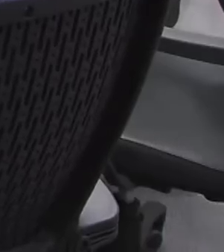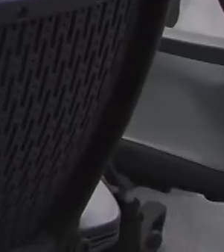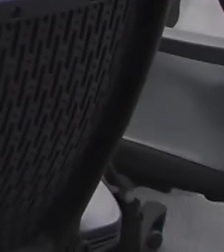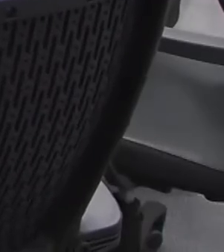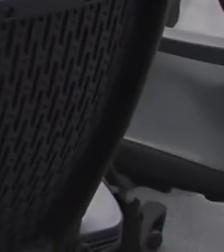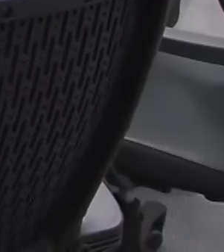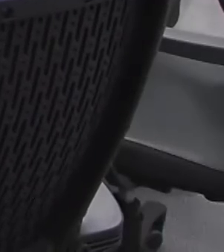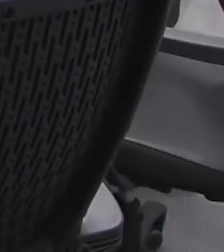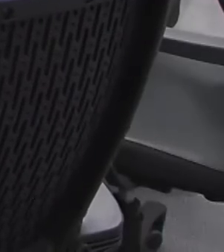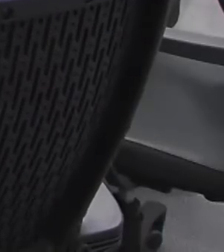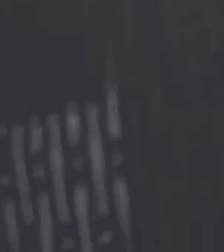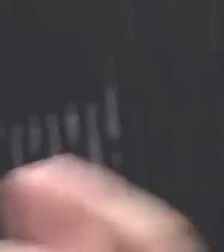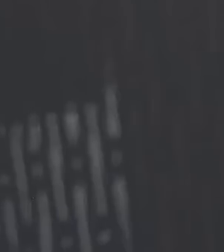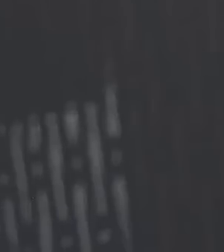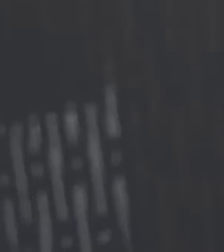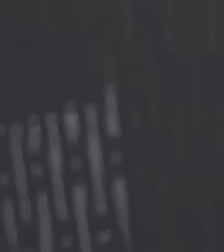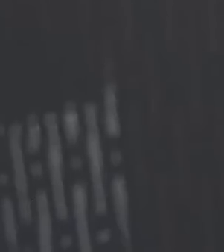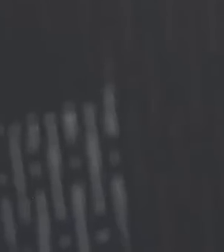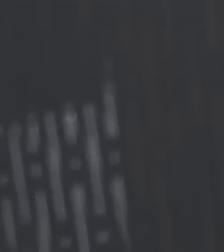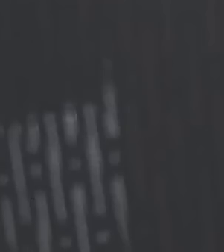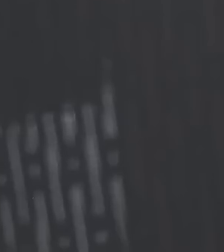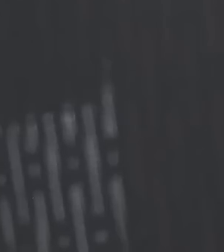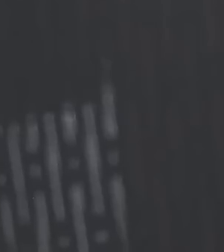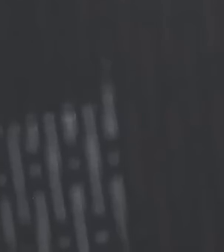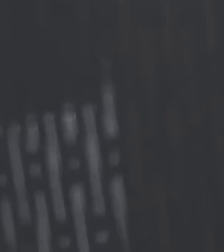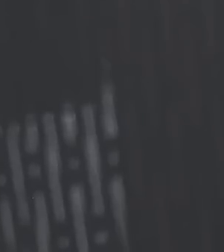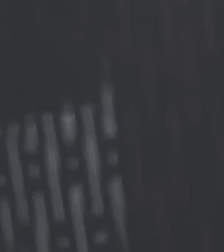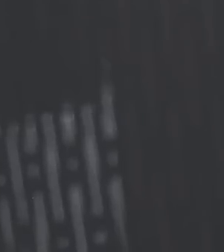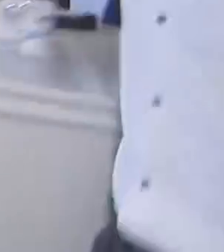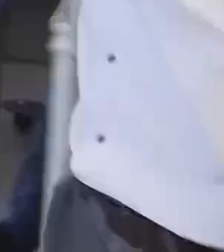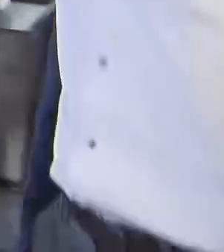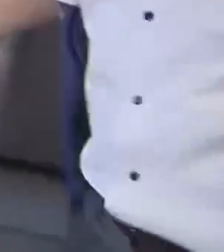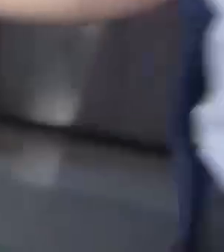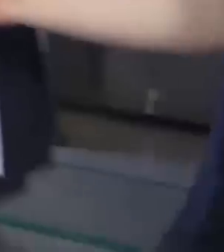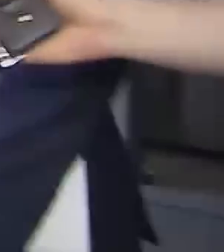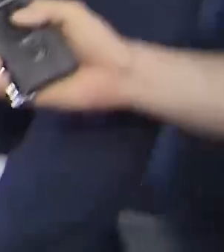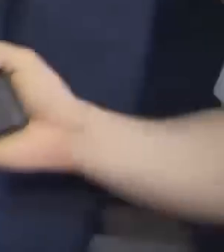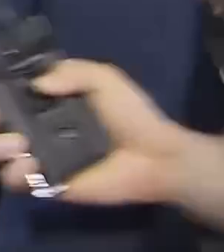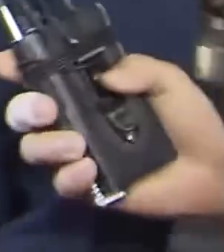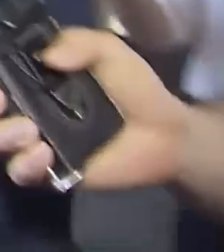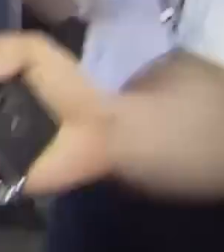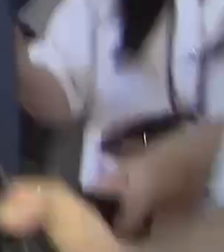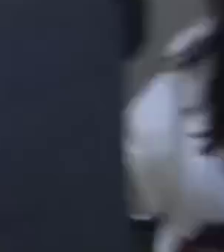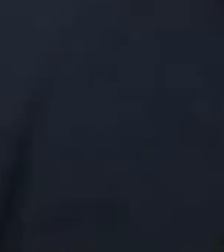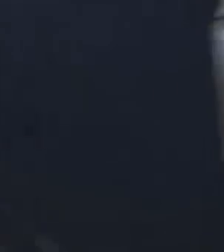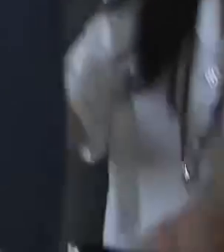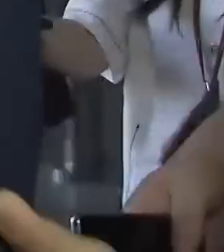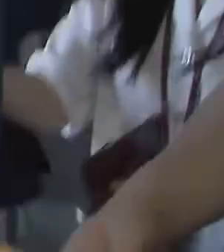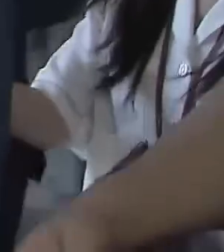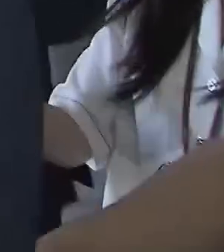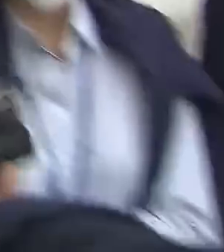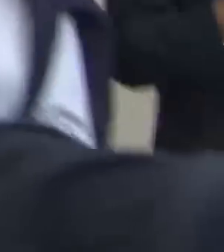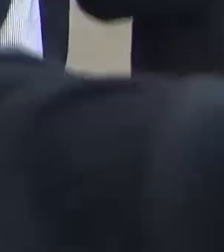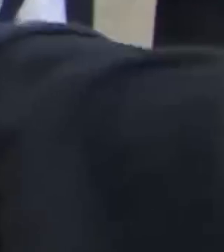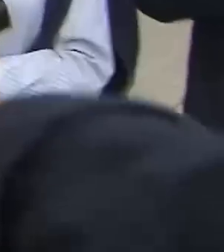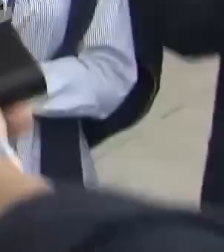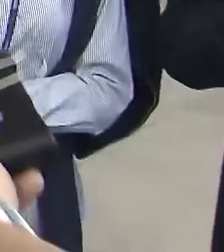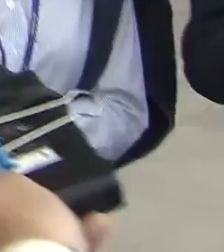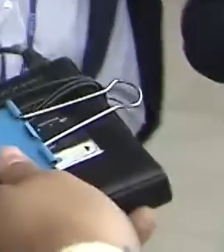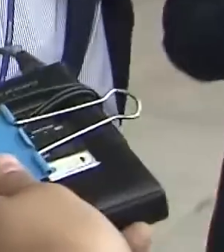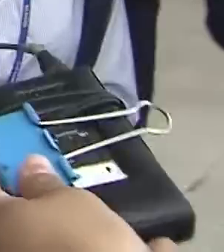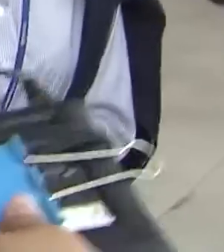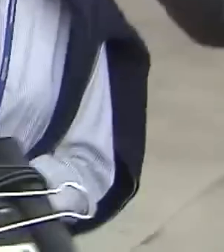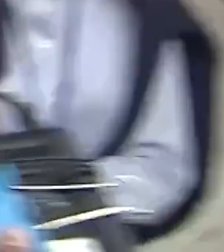지난 2020년 4월 총선에서 당선된 김남국 의원의 당선 직후 신고 재산은 8억 3,241만 원, 이후 공개 시점을